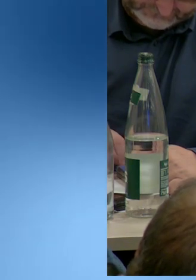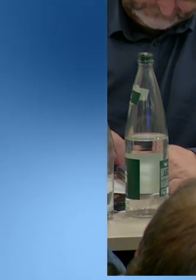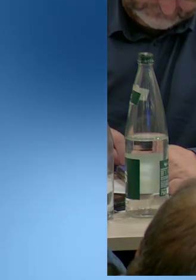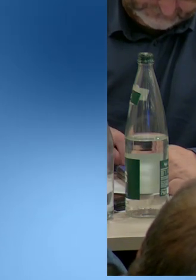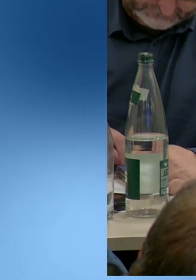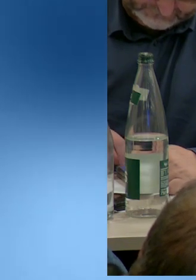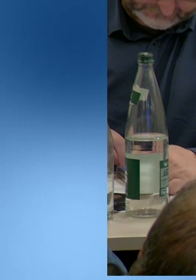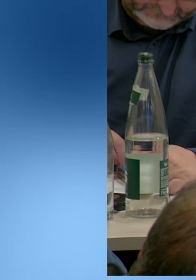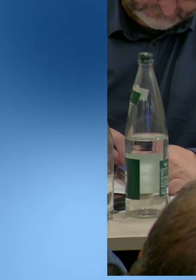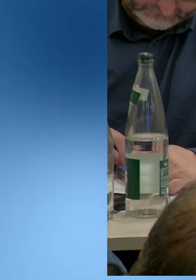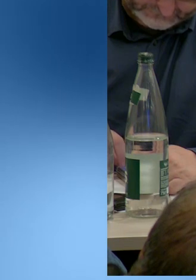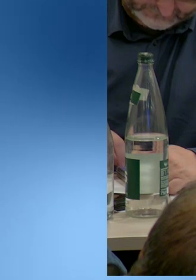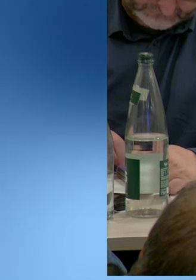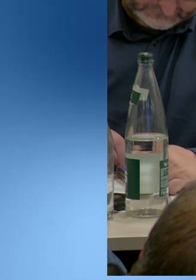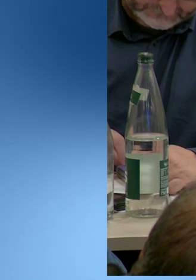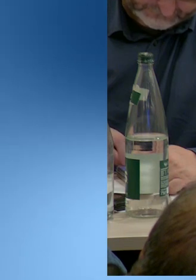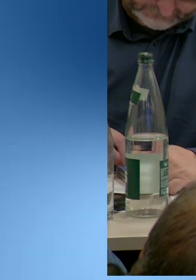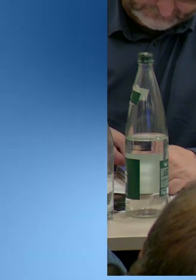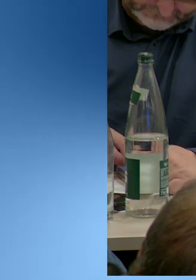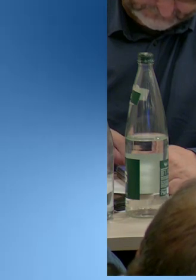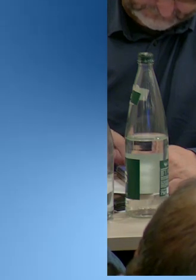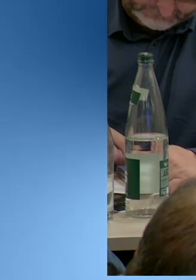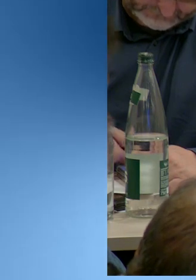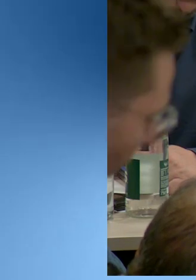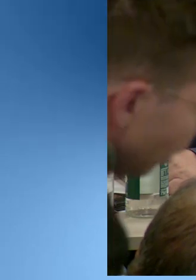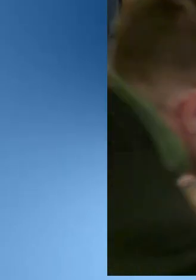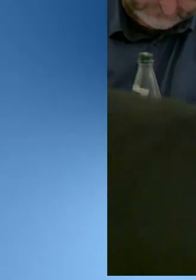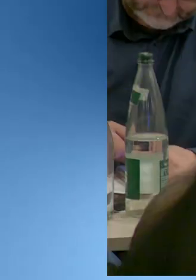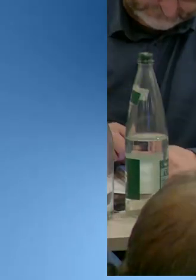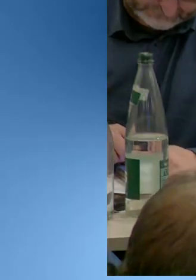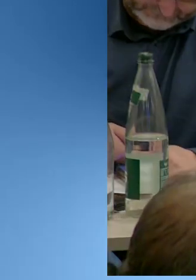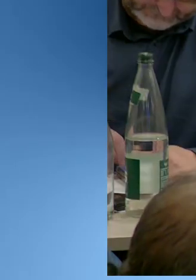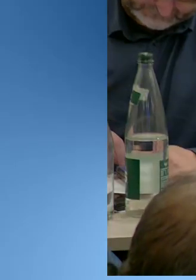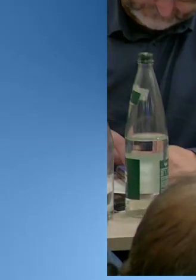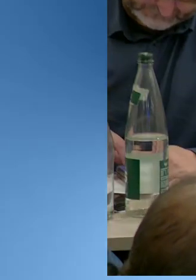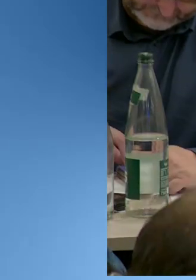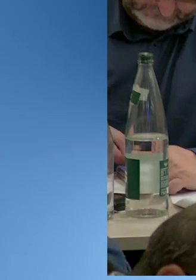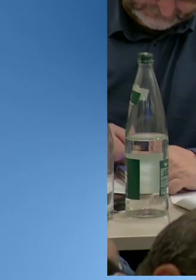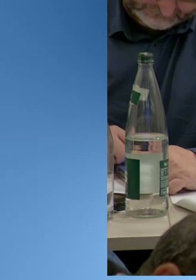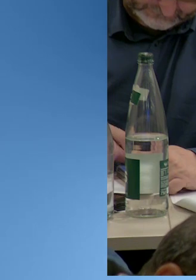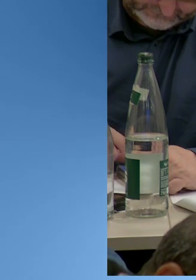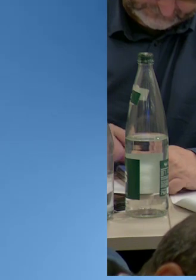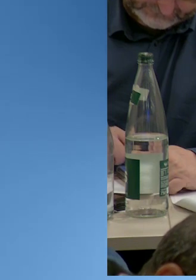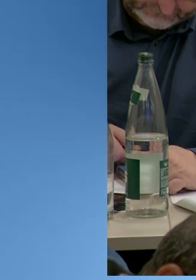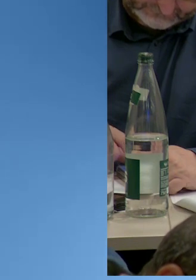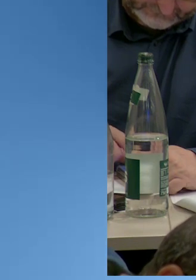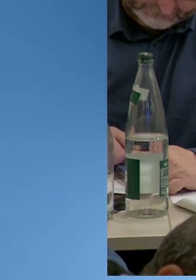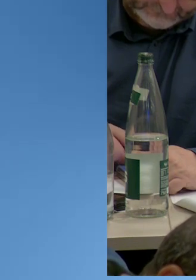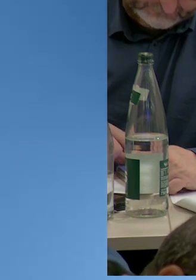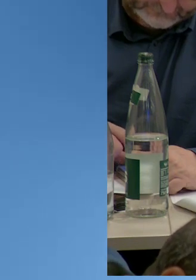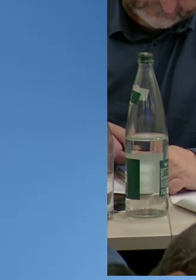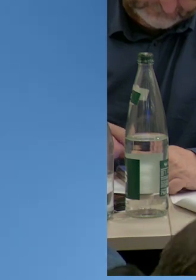120 galeries larlequin et là c'est eux qui ont chassé la crèche euh donc voilà en fait tout ça pour dire